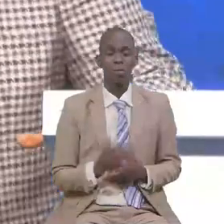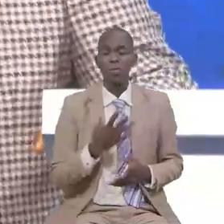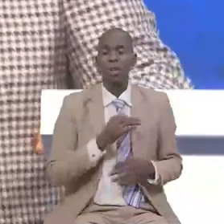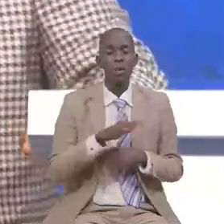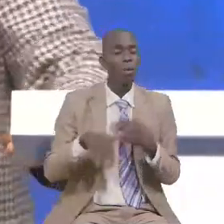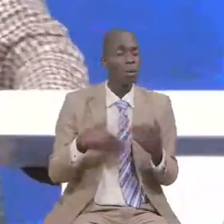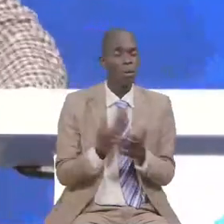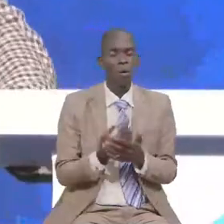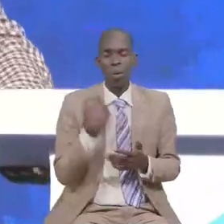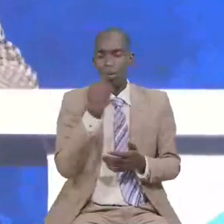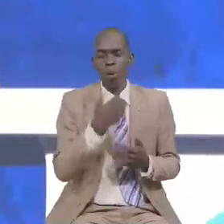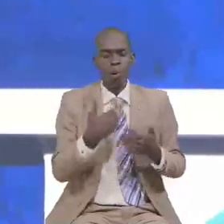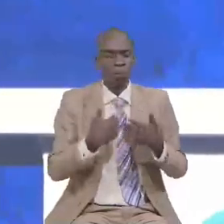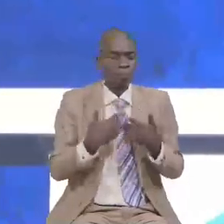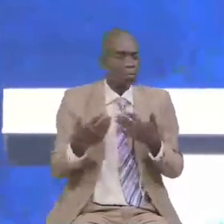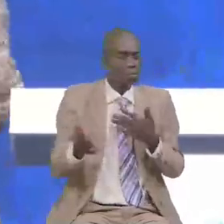Ceux qui ont